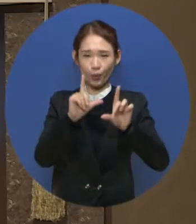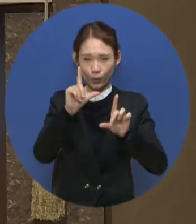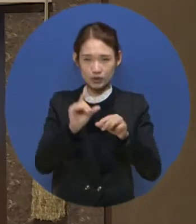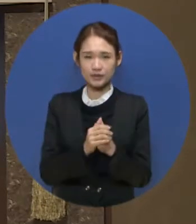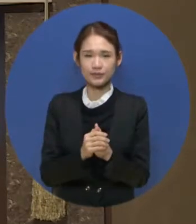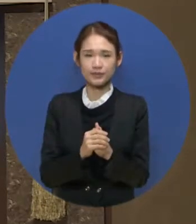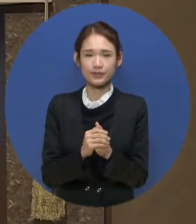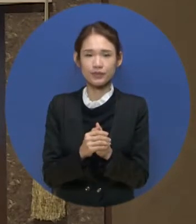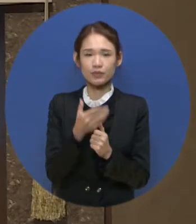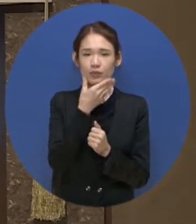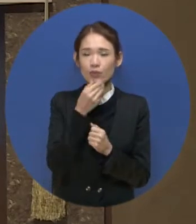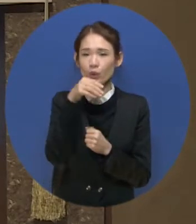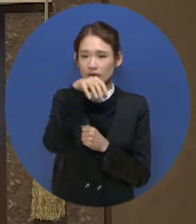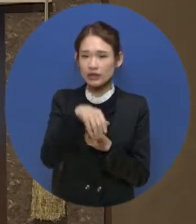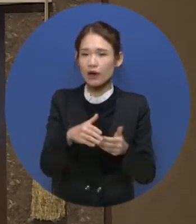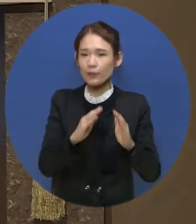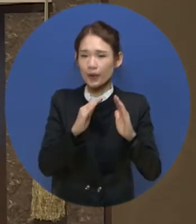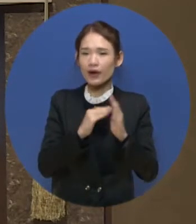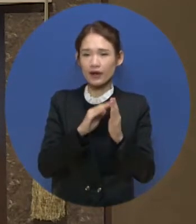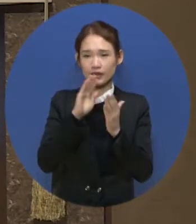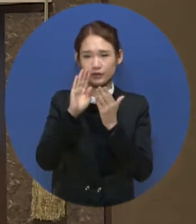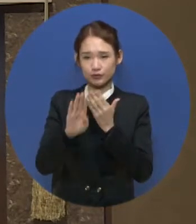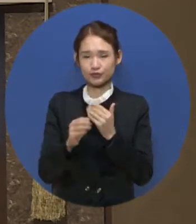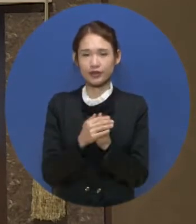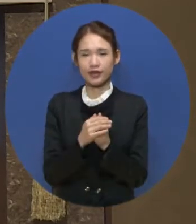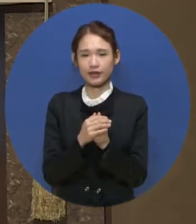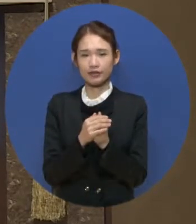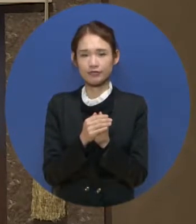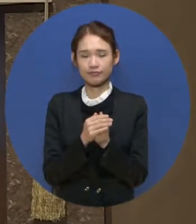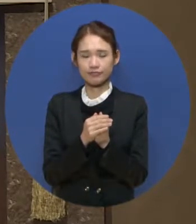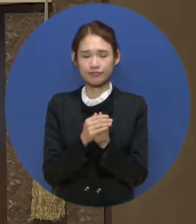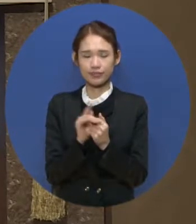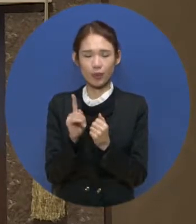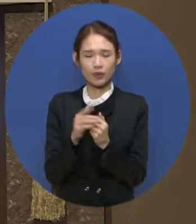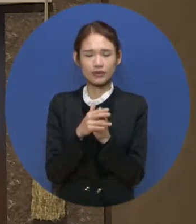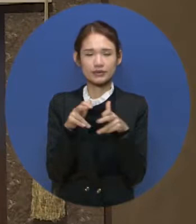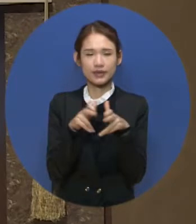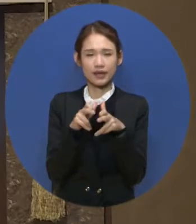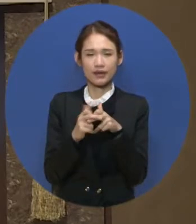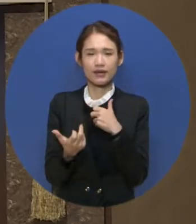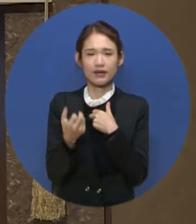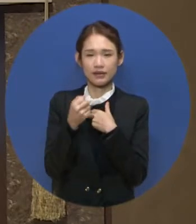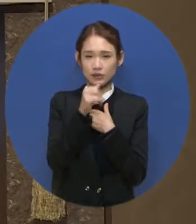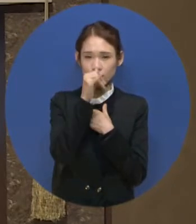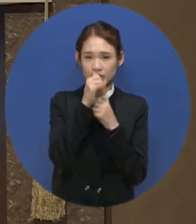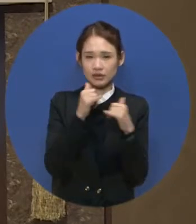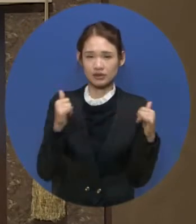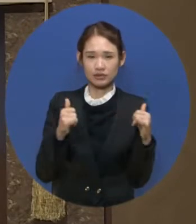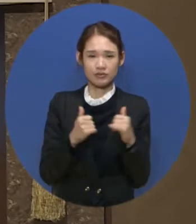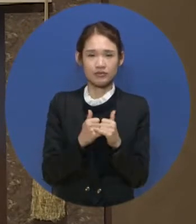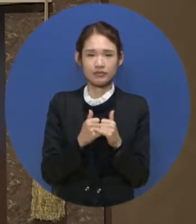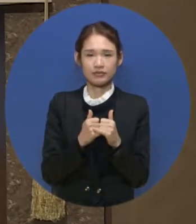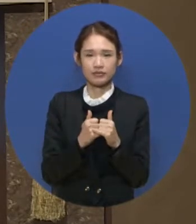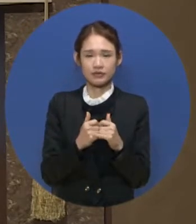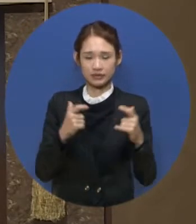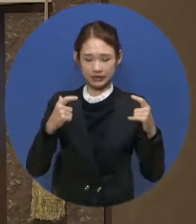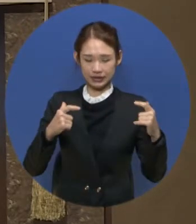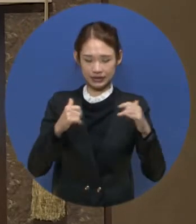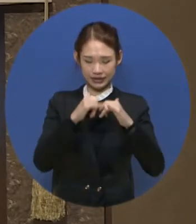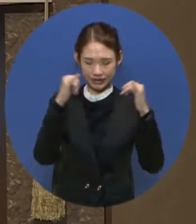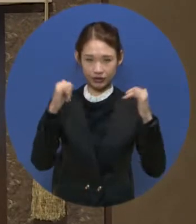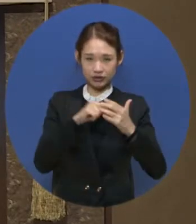이 복지관이 이제 생기면서 저희 복지관은 지금 현재는 장애를 갖고 있는